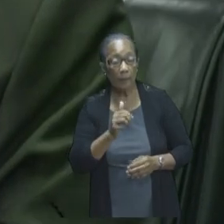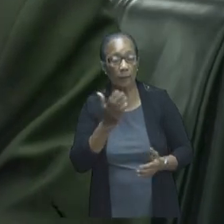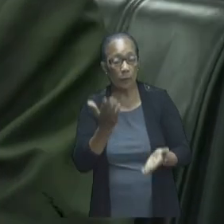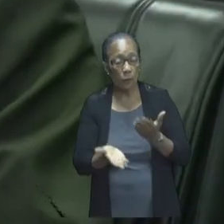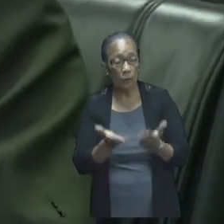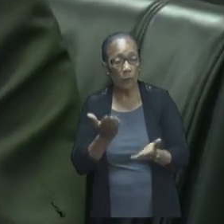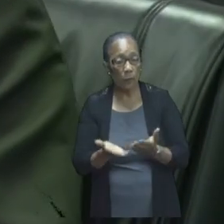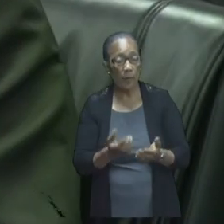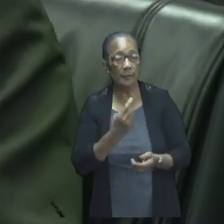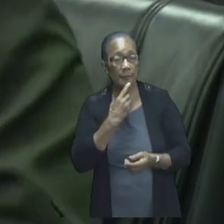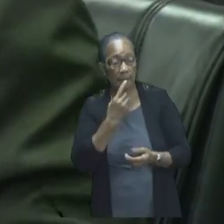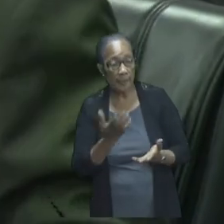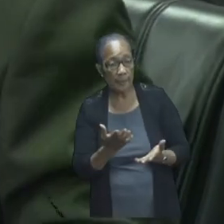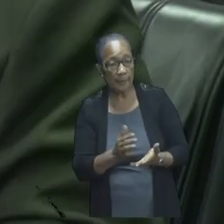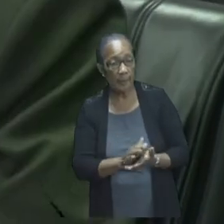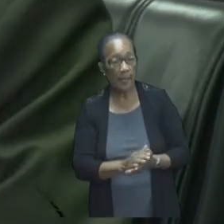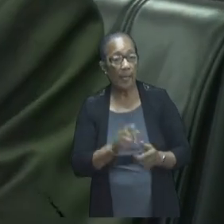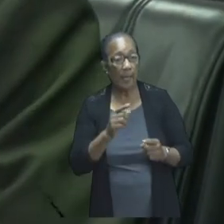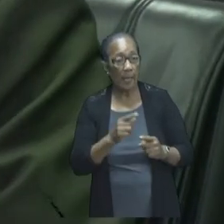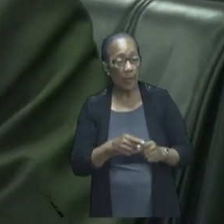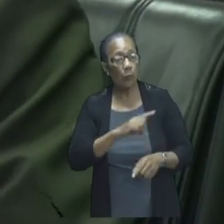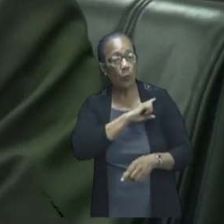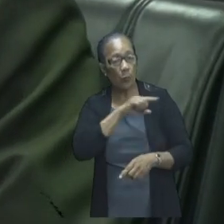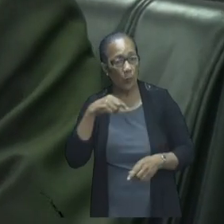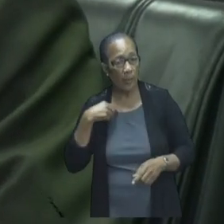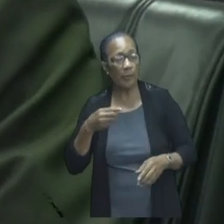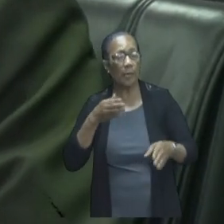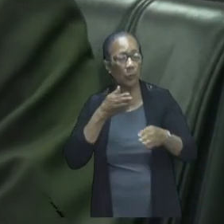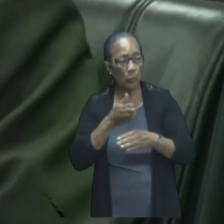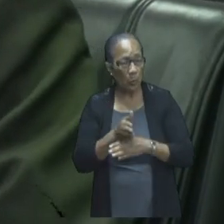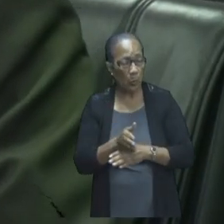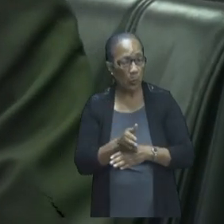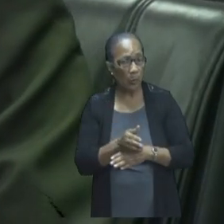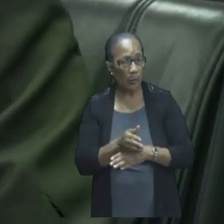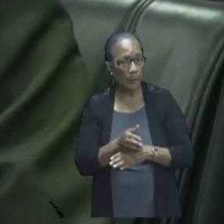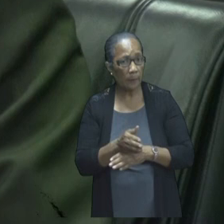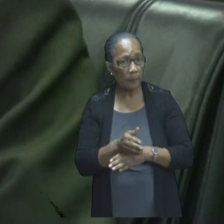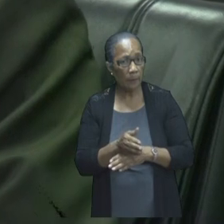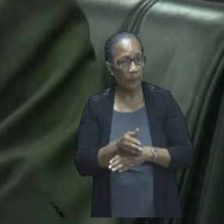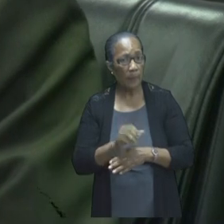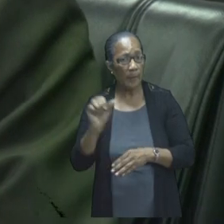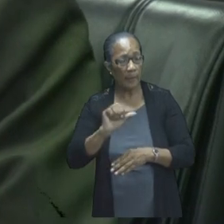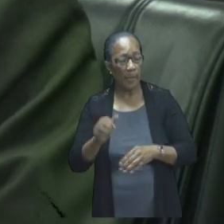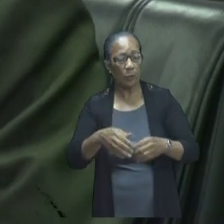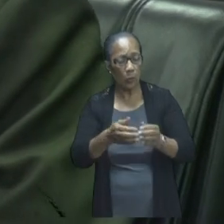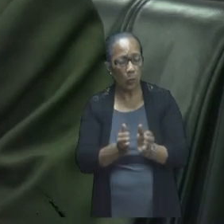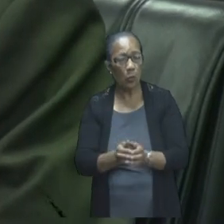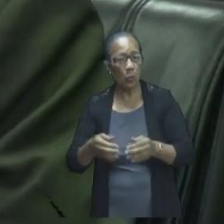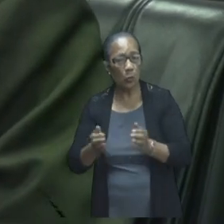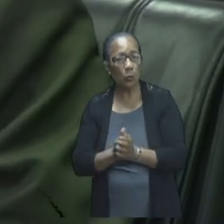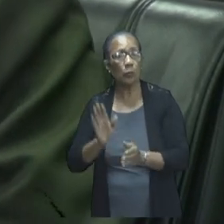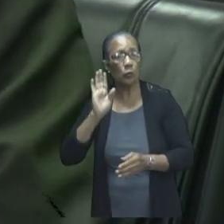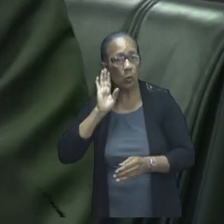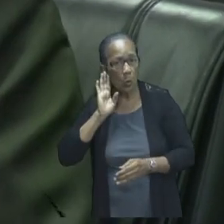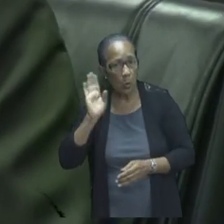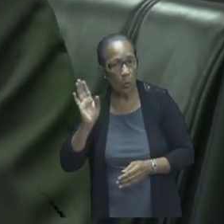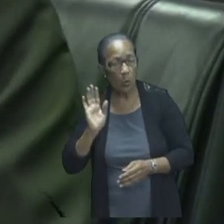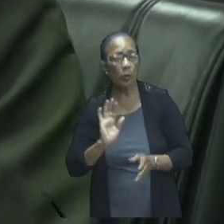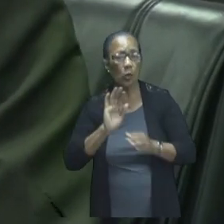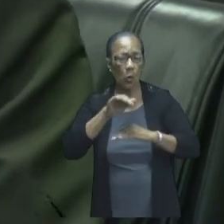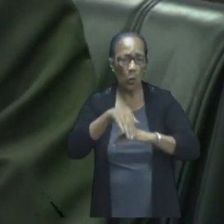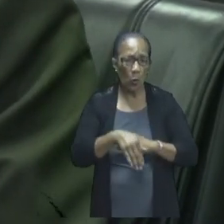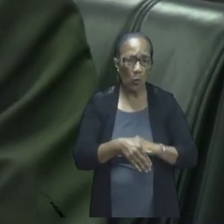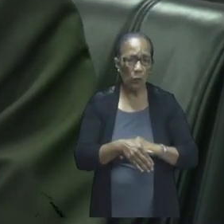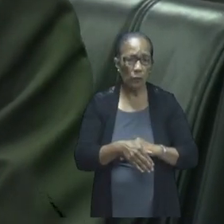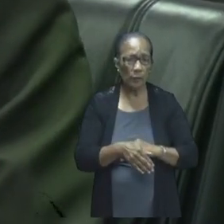vernemen en we gaan dan door met andere groepen groeperingen te horen wat betreft de